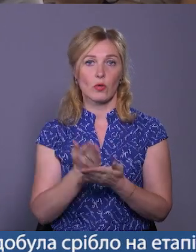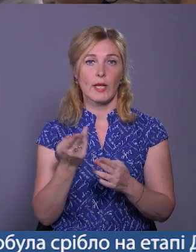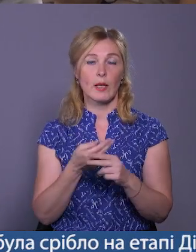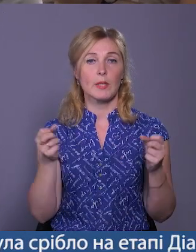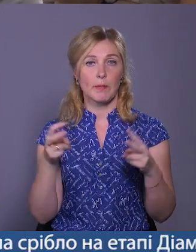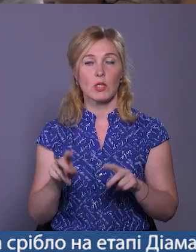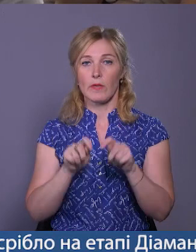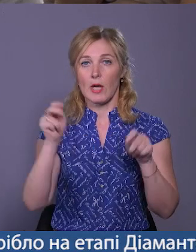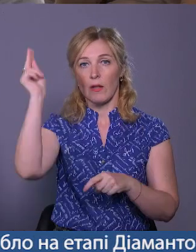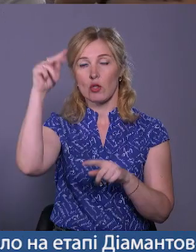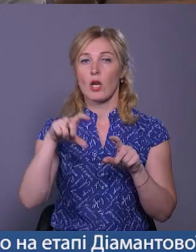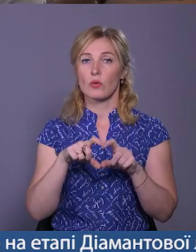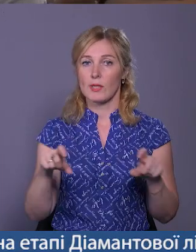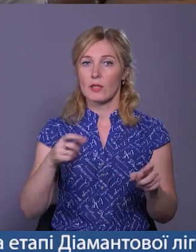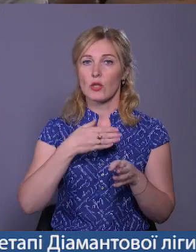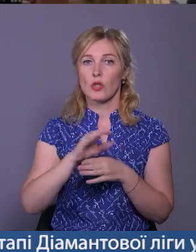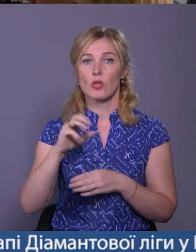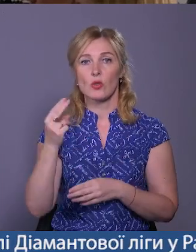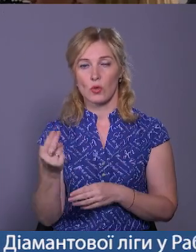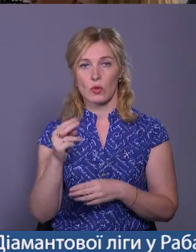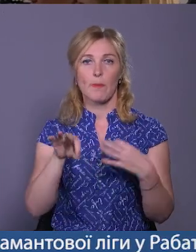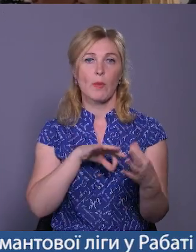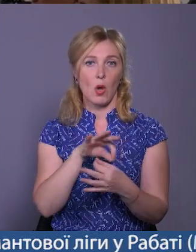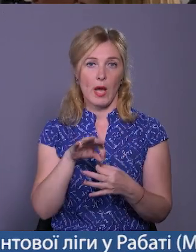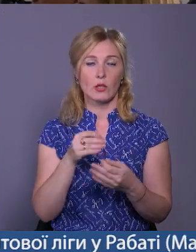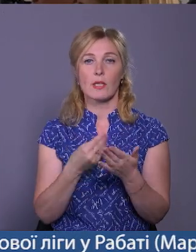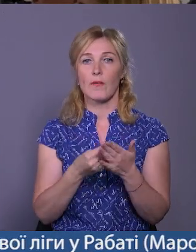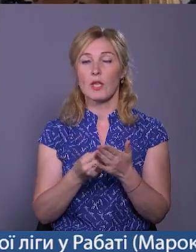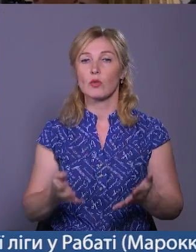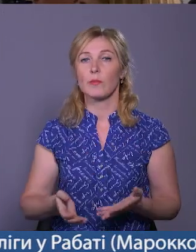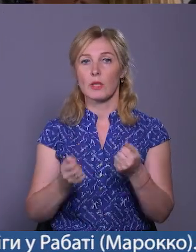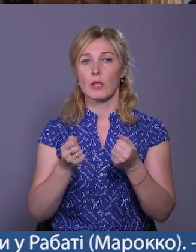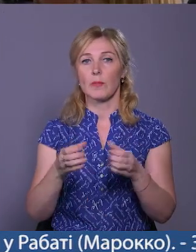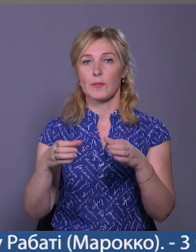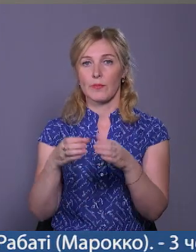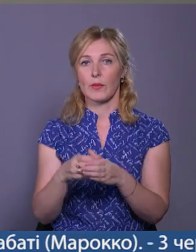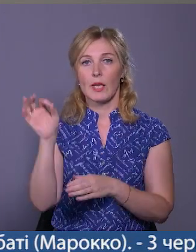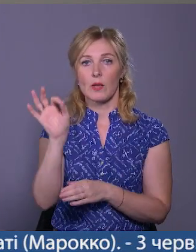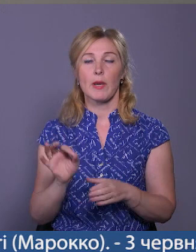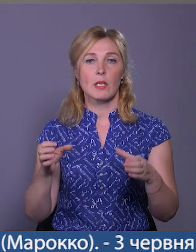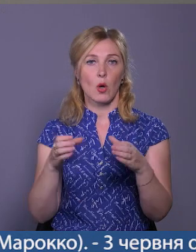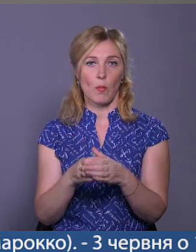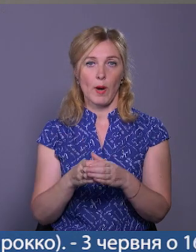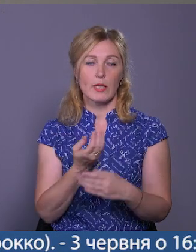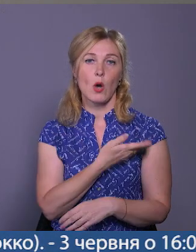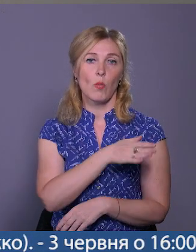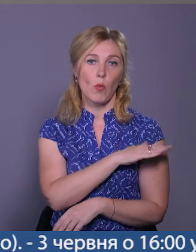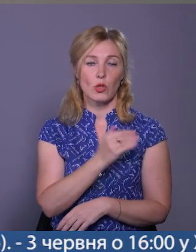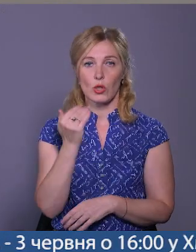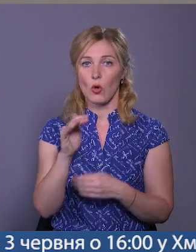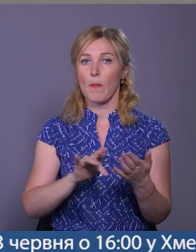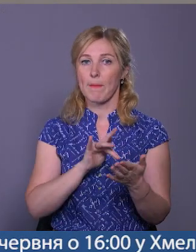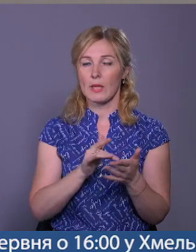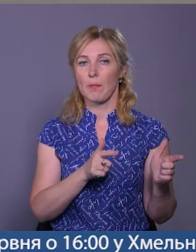відкриття центру частина соціального проєкту за фінансової підтримки філії німецької компанії pills у Польщі його